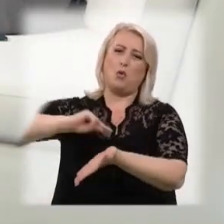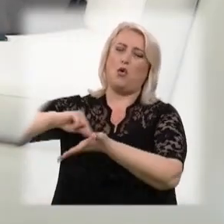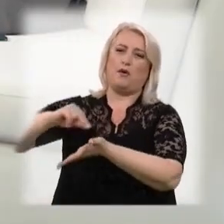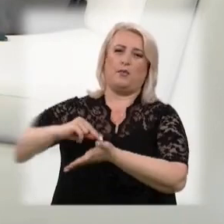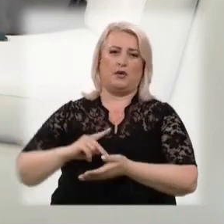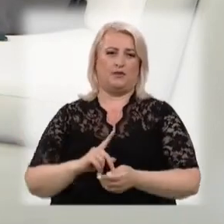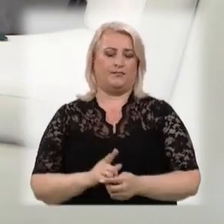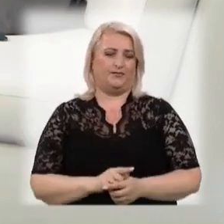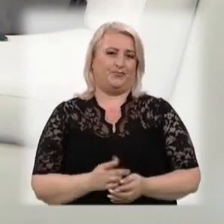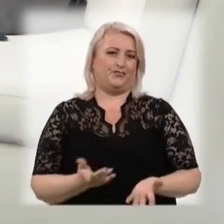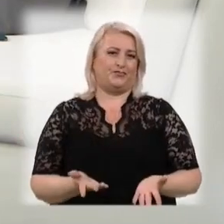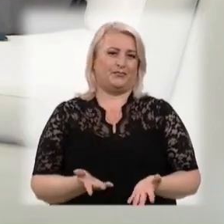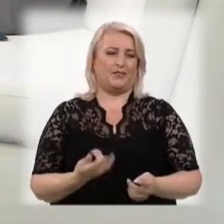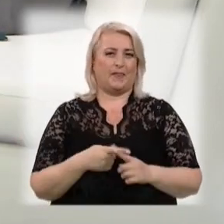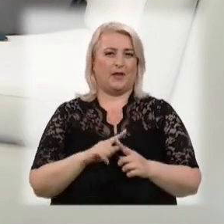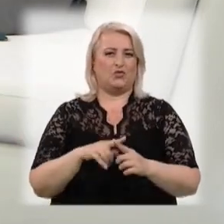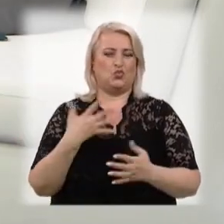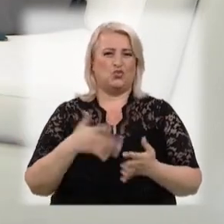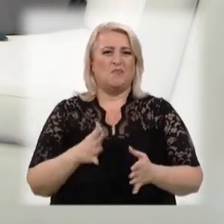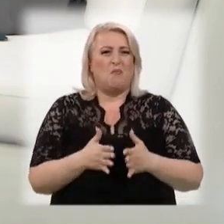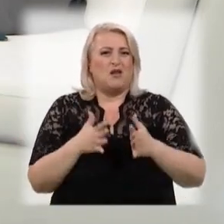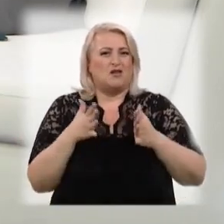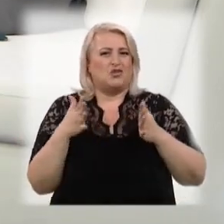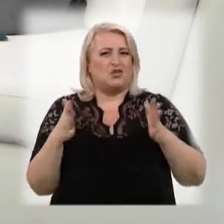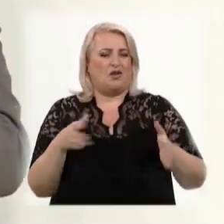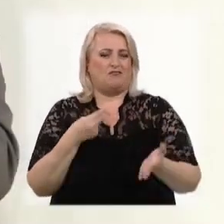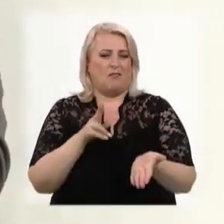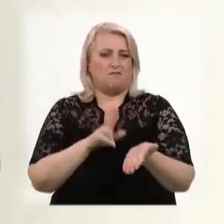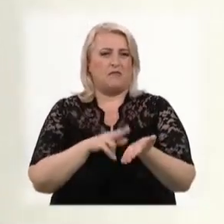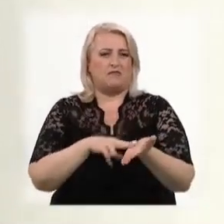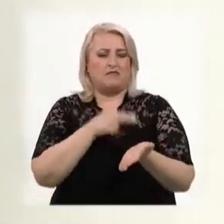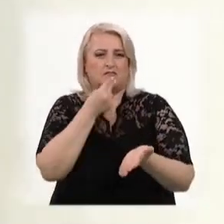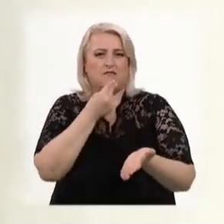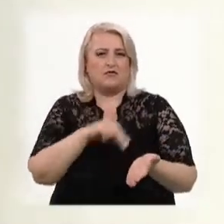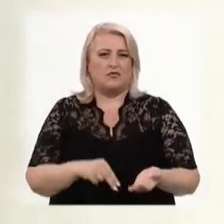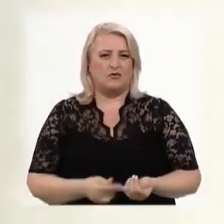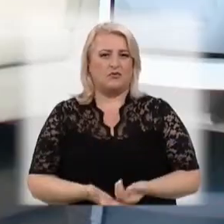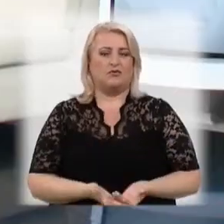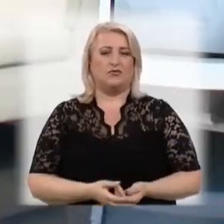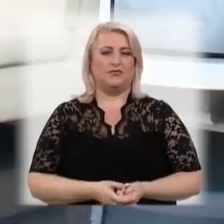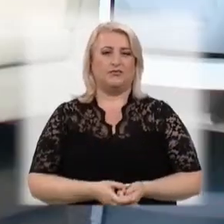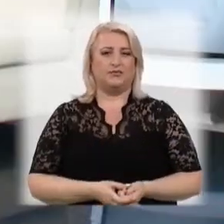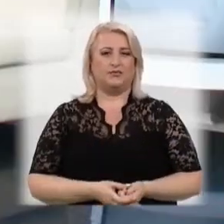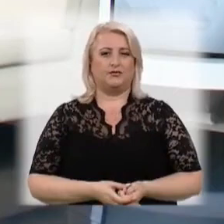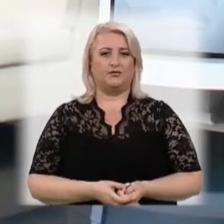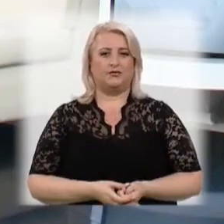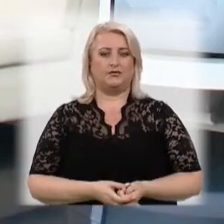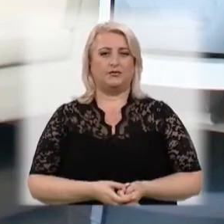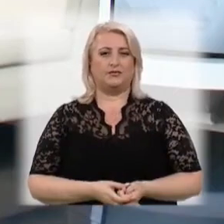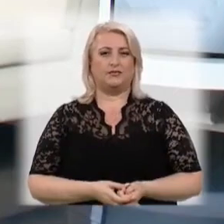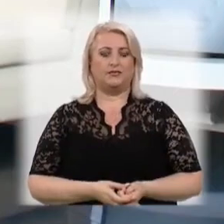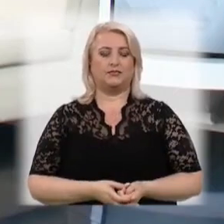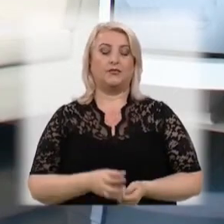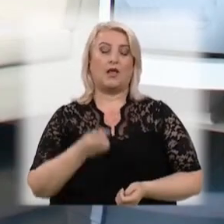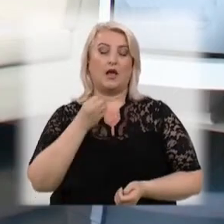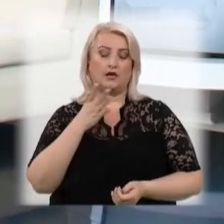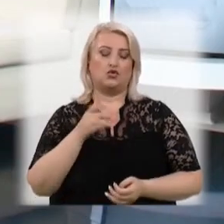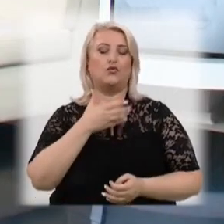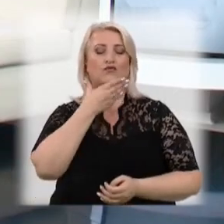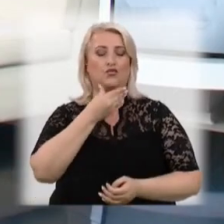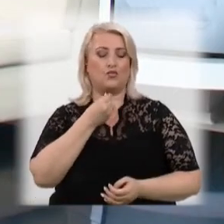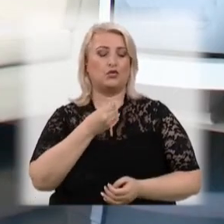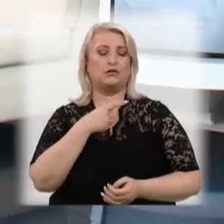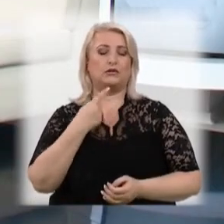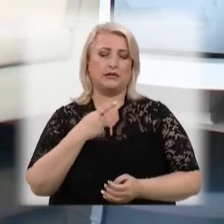să vină Hai acum 2.0 brandul relevanta de la mine ca și să vă rog facut frumos